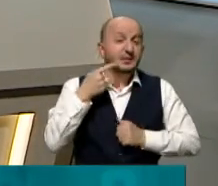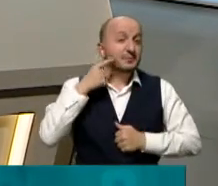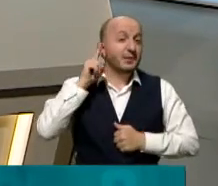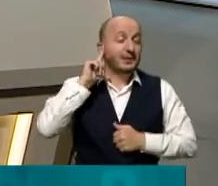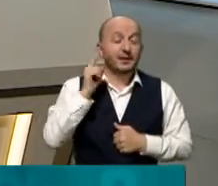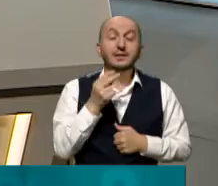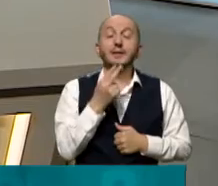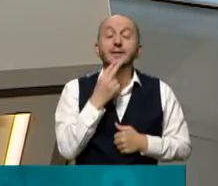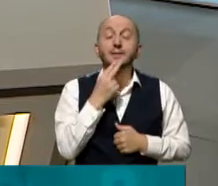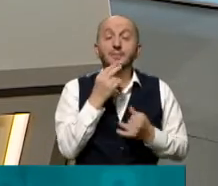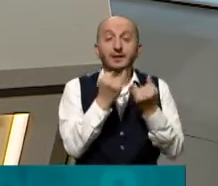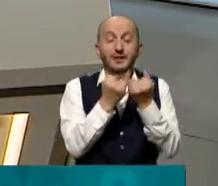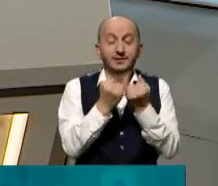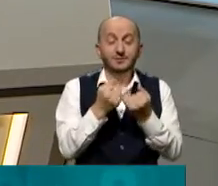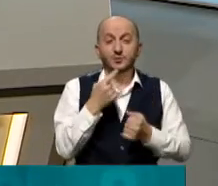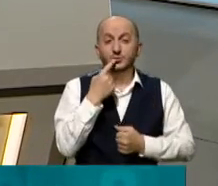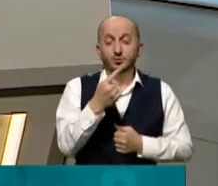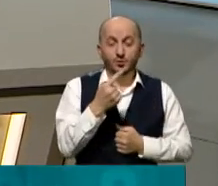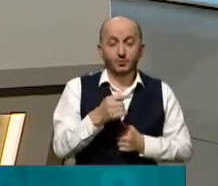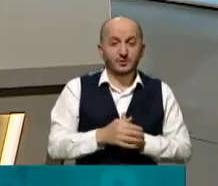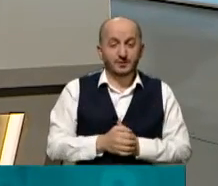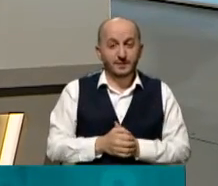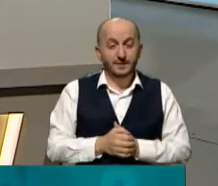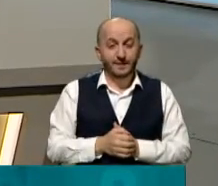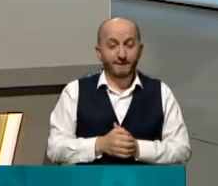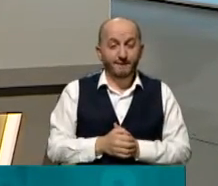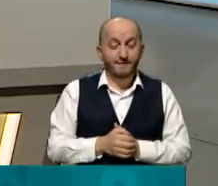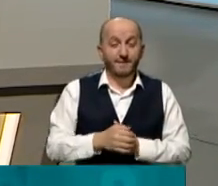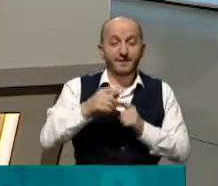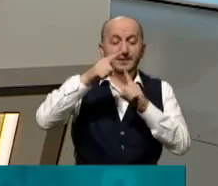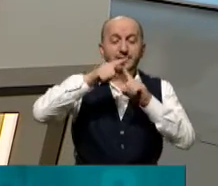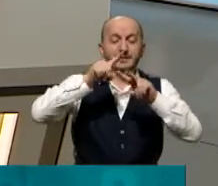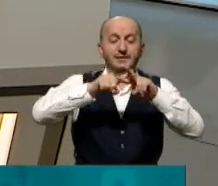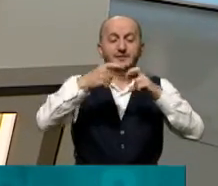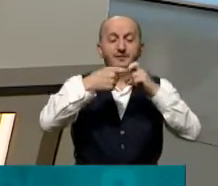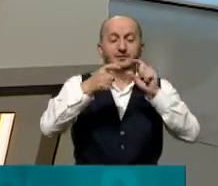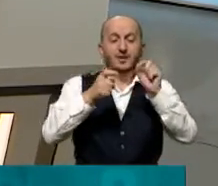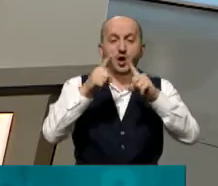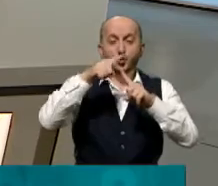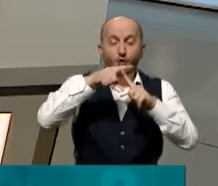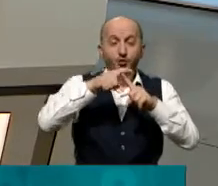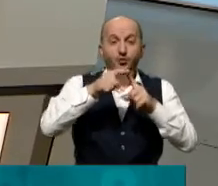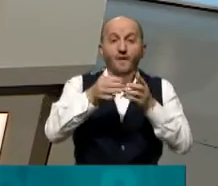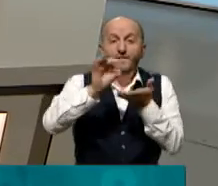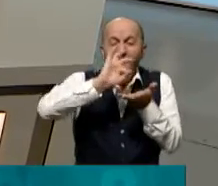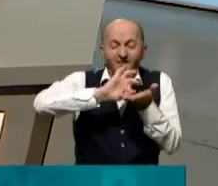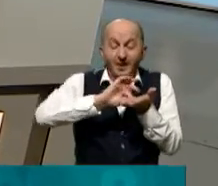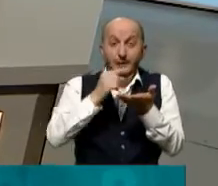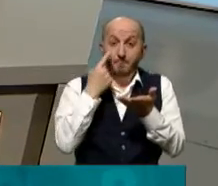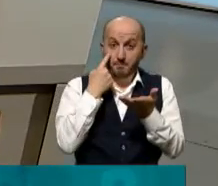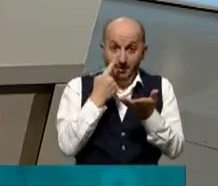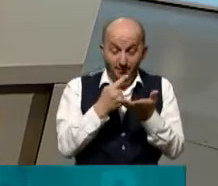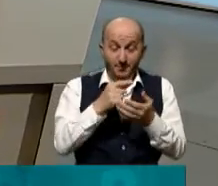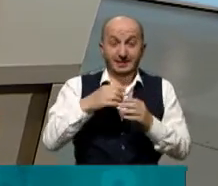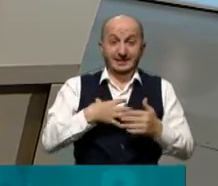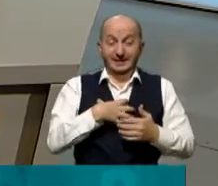bir hanım kardeşimiz şöyle demiş, ismini vermek istemiyor. Tarot falı baktırmak ya da bakmak dinimizce günah mıdır?